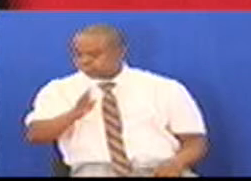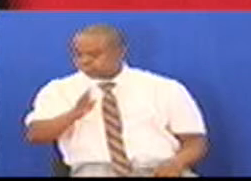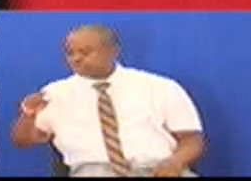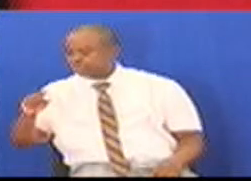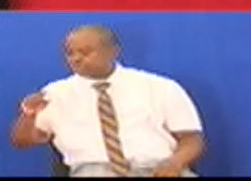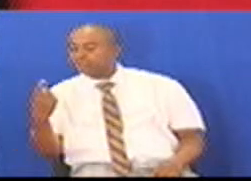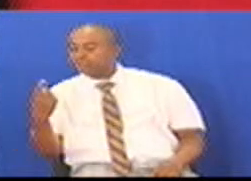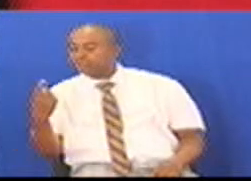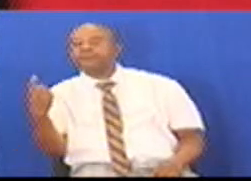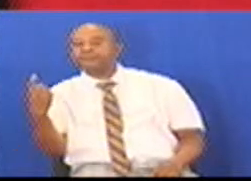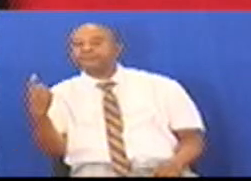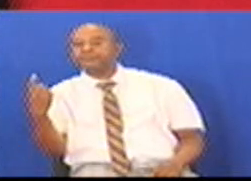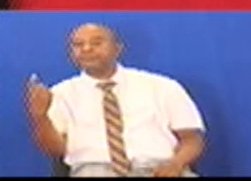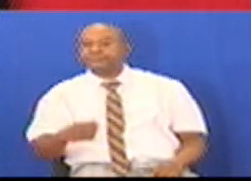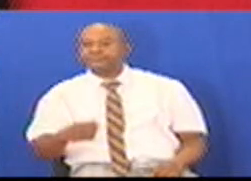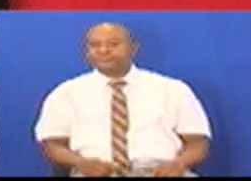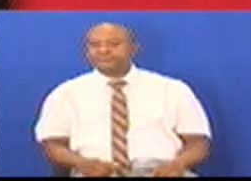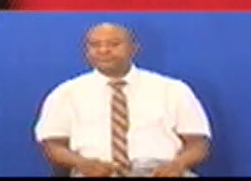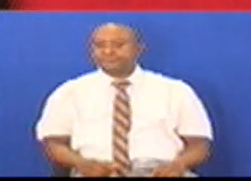2020-2021.